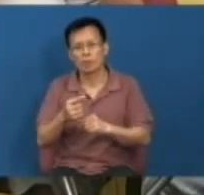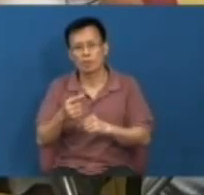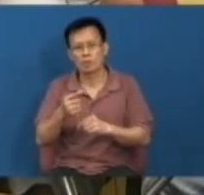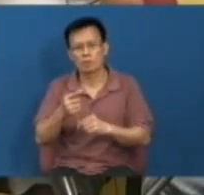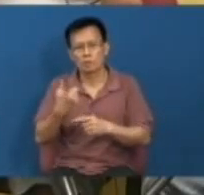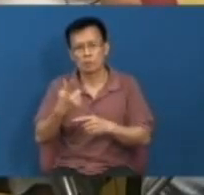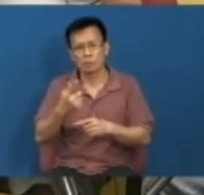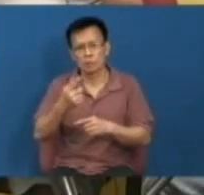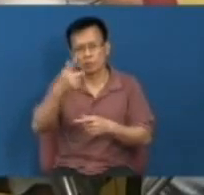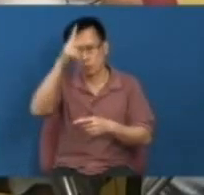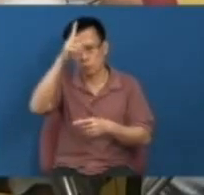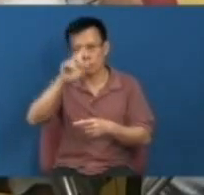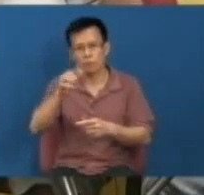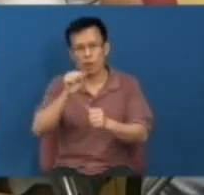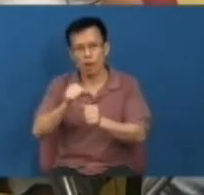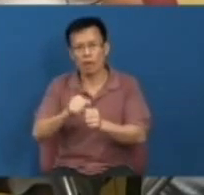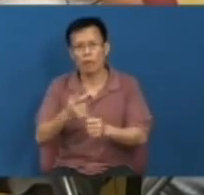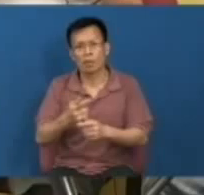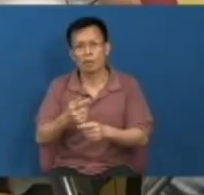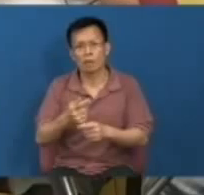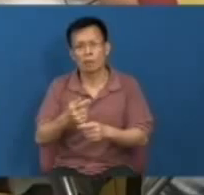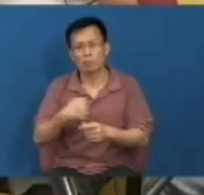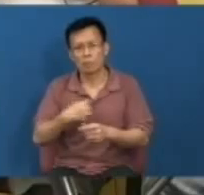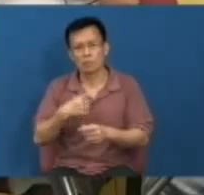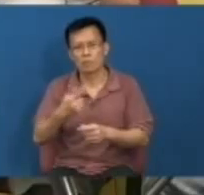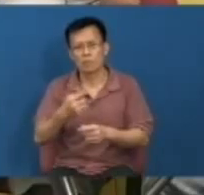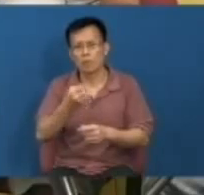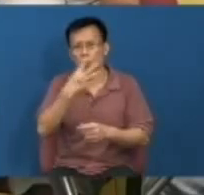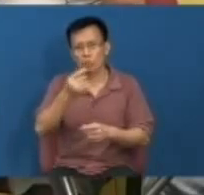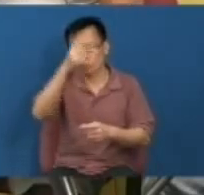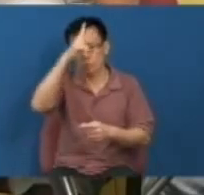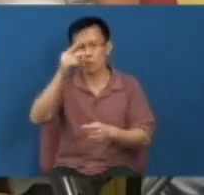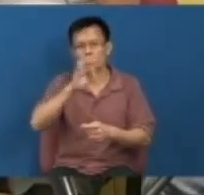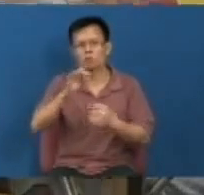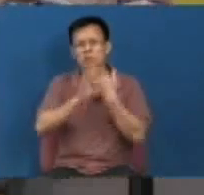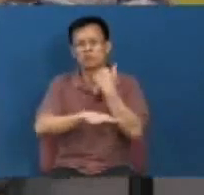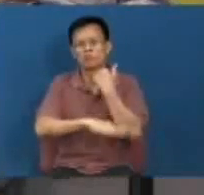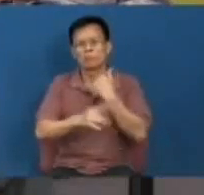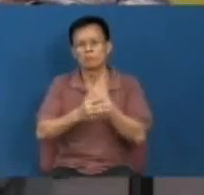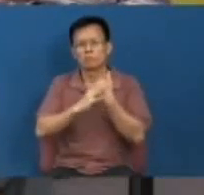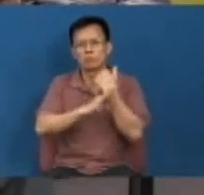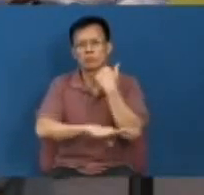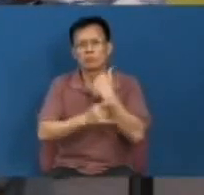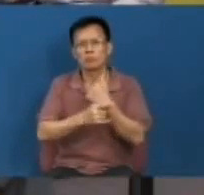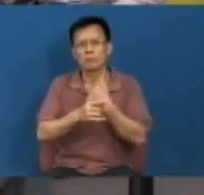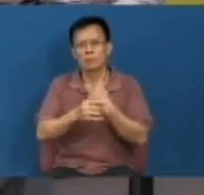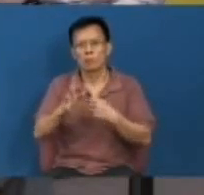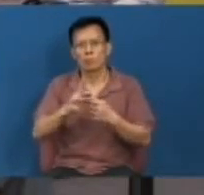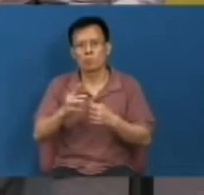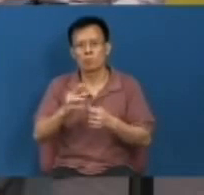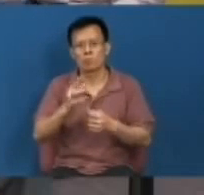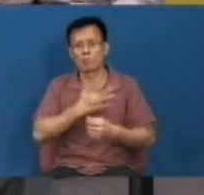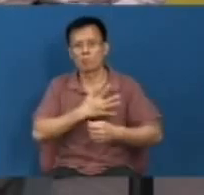我哋咧？我哋都唔明白，香港都冇曬法例，冇曬。 咁我覺得真係喎，唯有真係唔好怕曾蔭權話